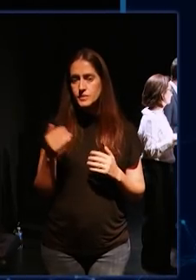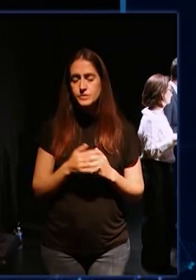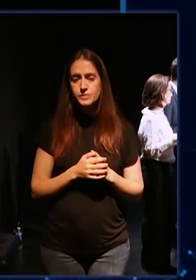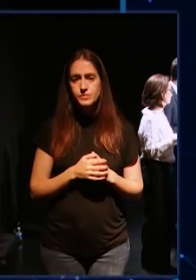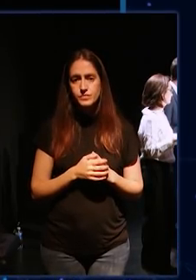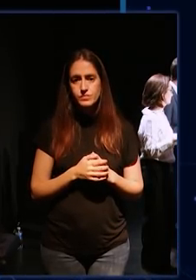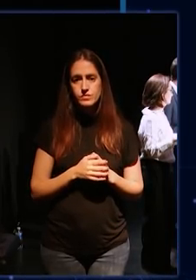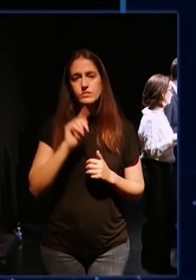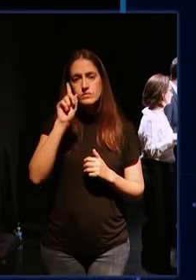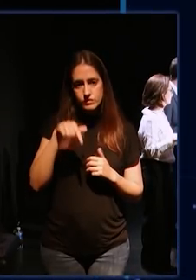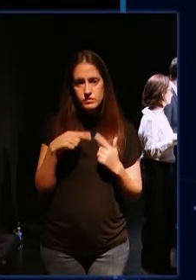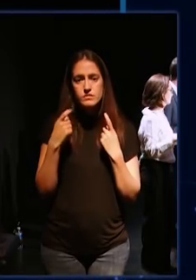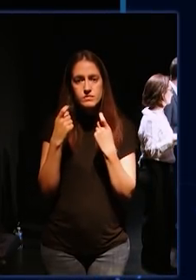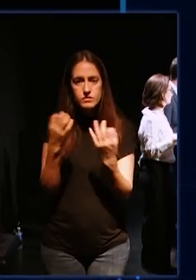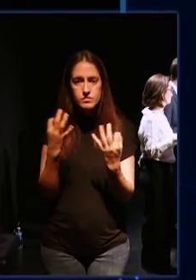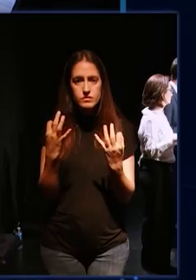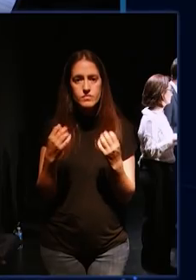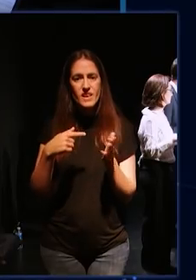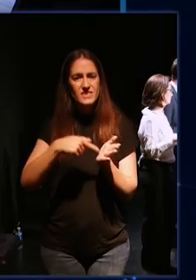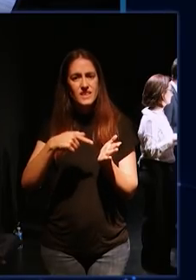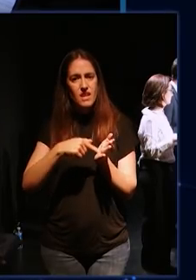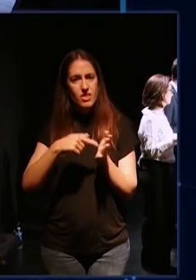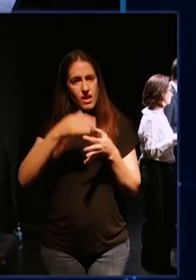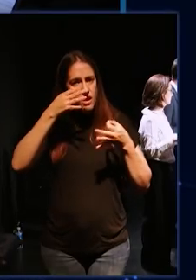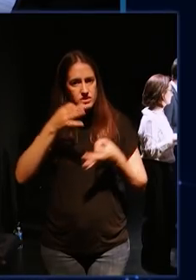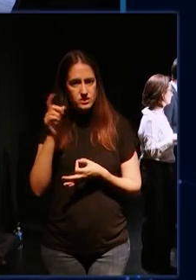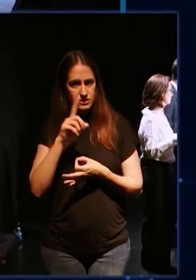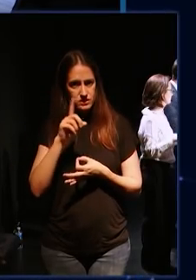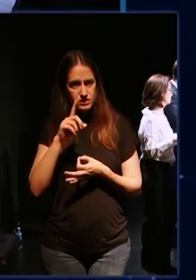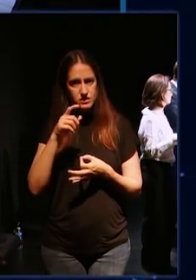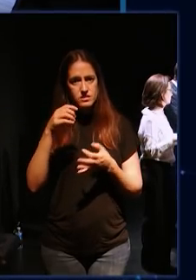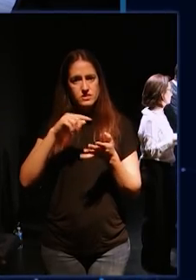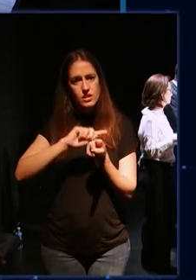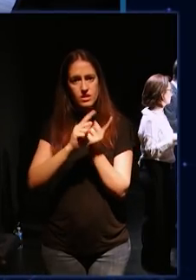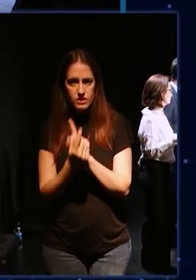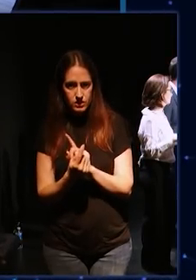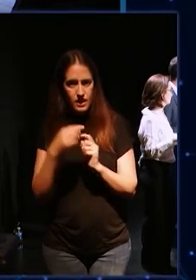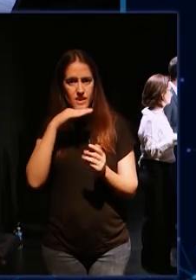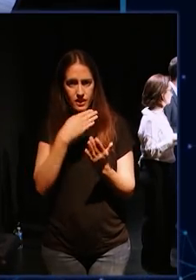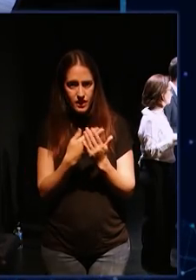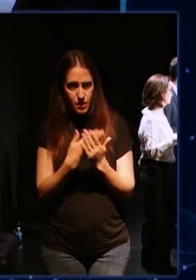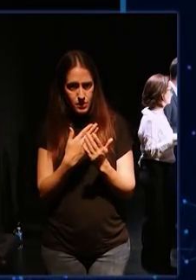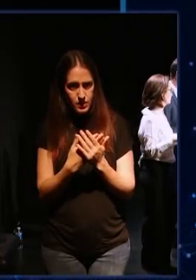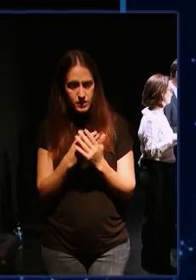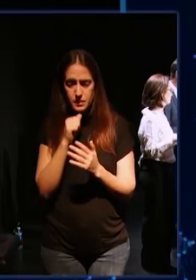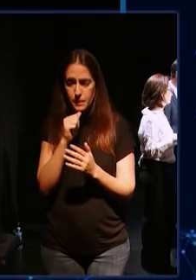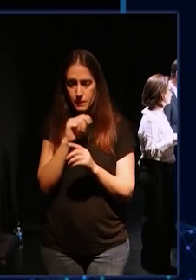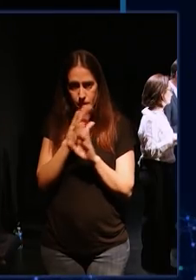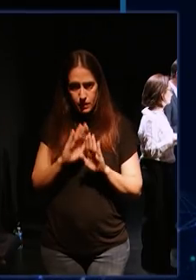que suprimir las exigencias no realistas y facilitar los trámites. Se debería de poder, acabo